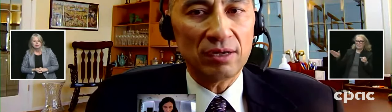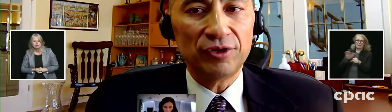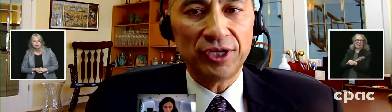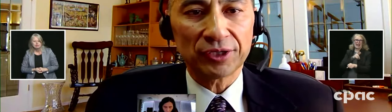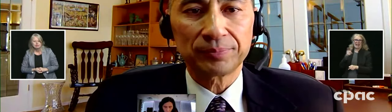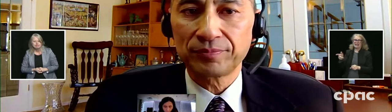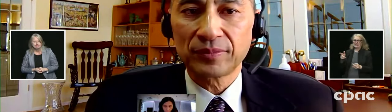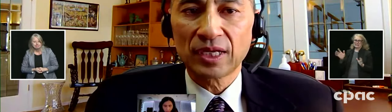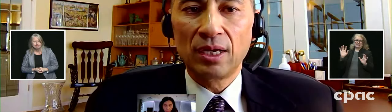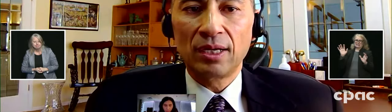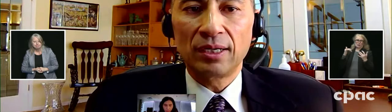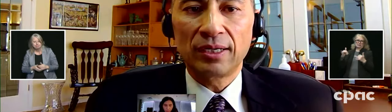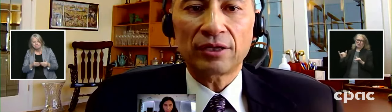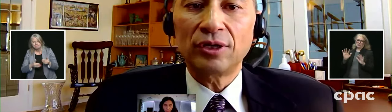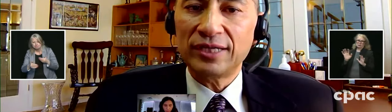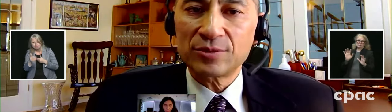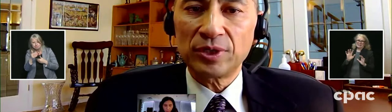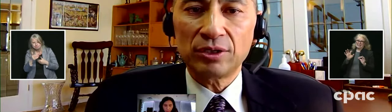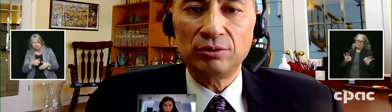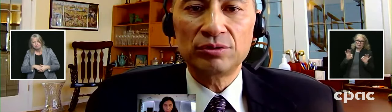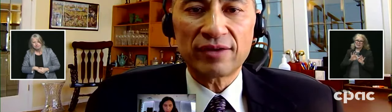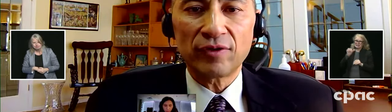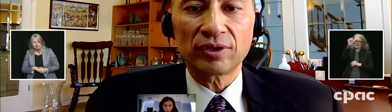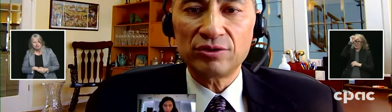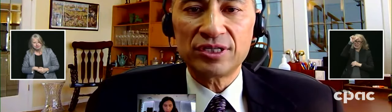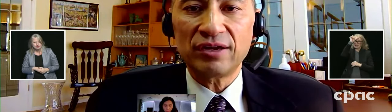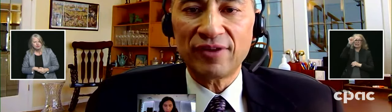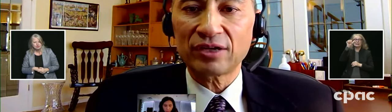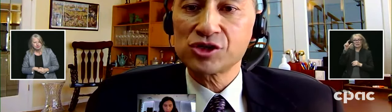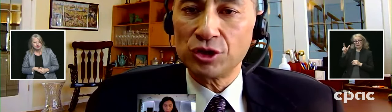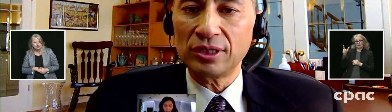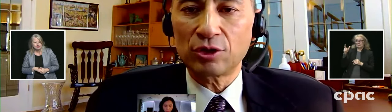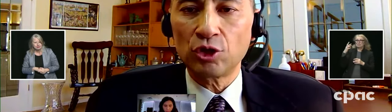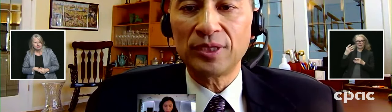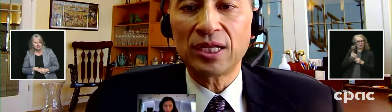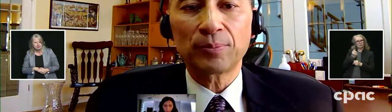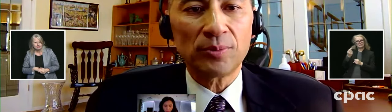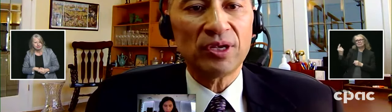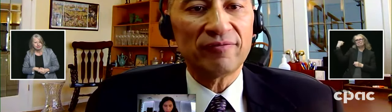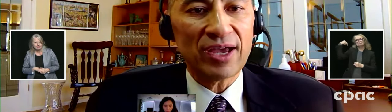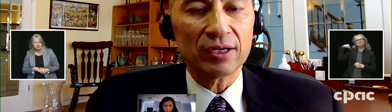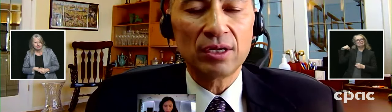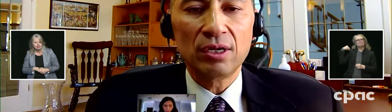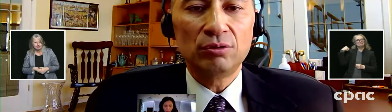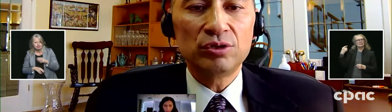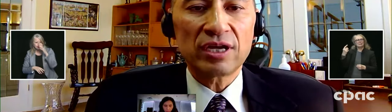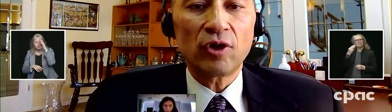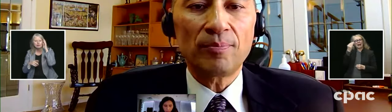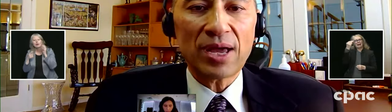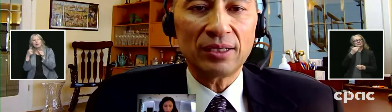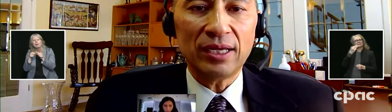semaines à venir. Gardons à l'esprit que nous avons réussi à faire chuter la courbe de la première vague,